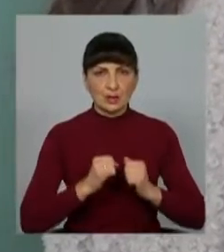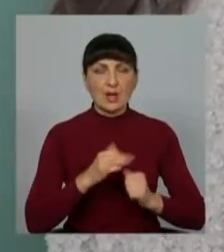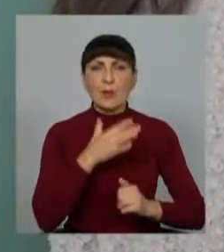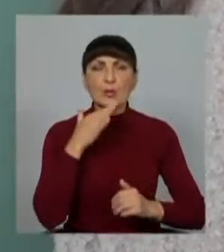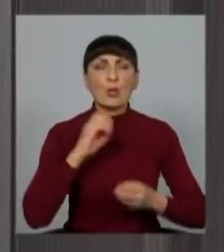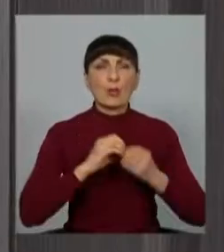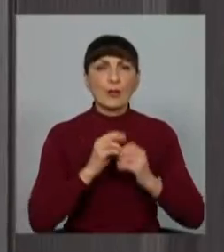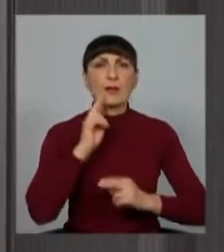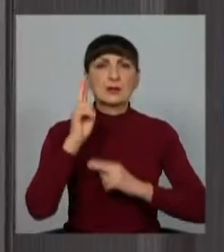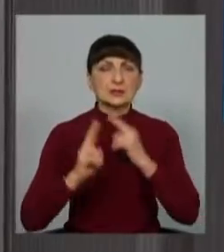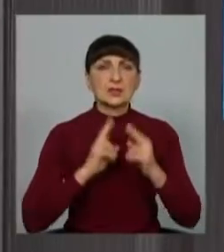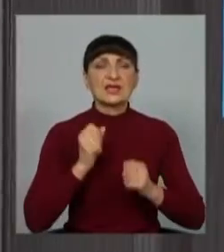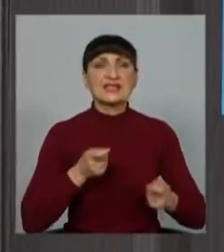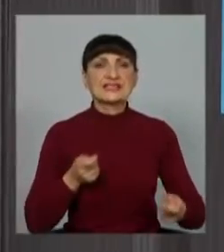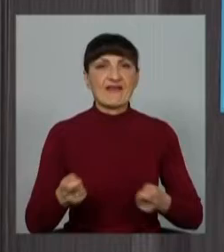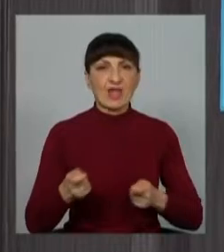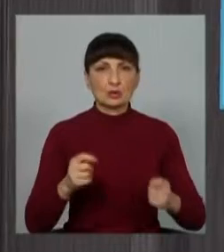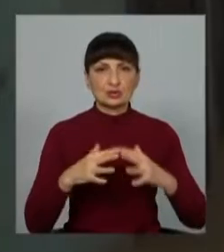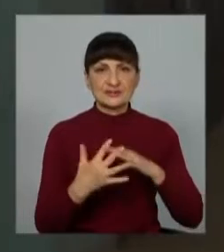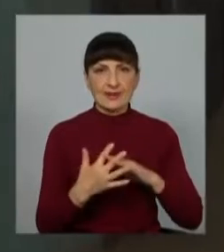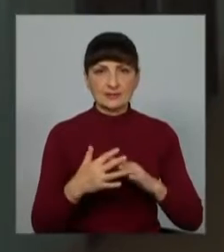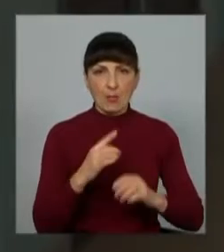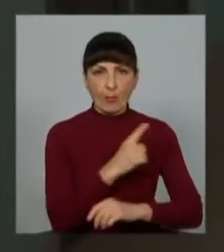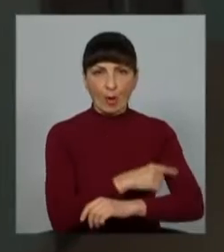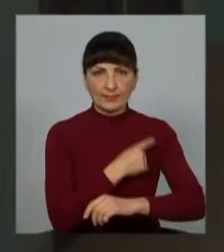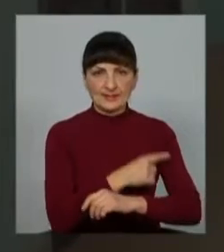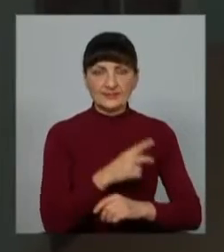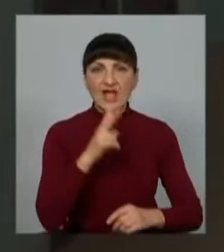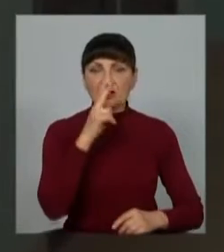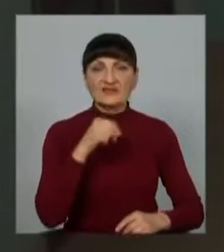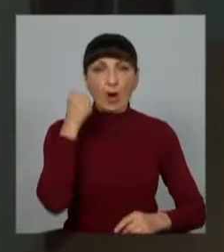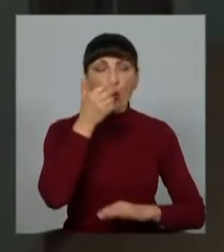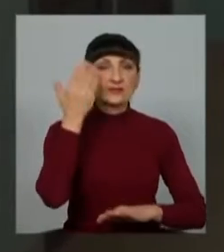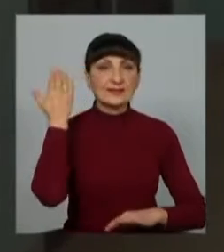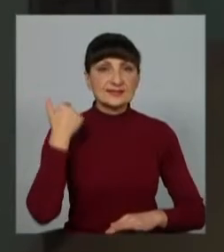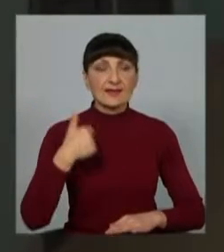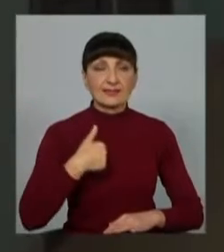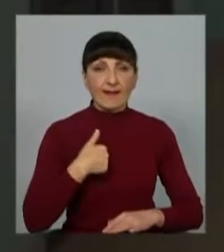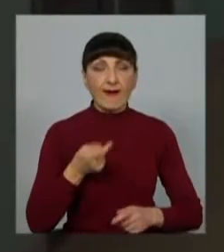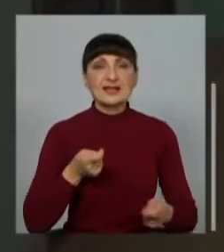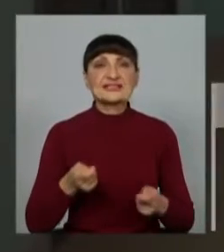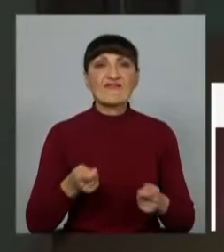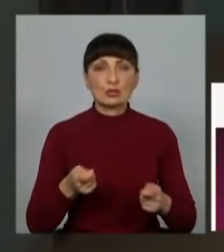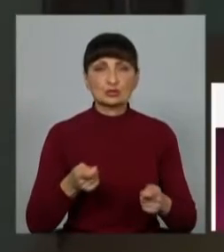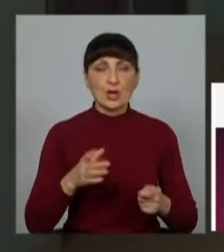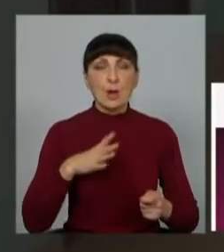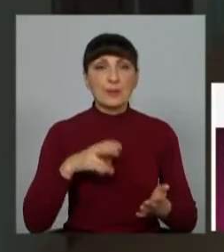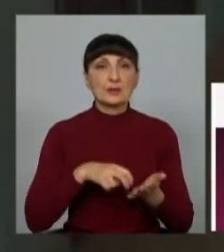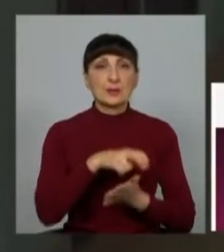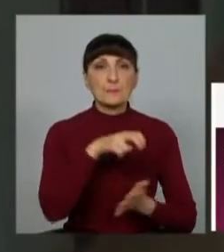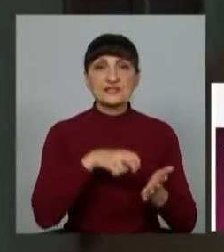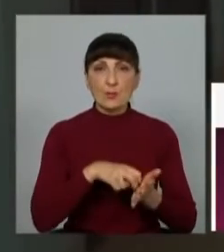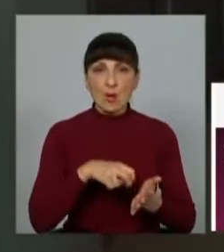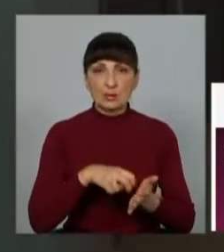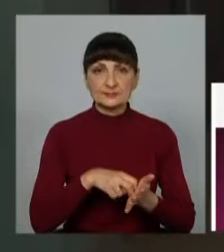вышестоящим руководителям говорил и заведующий сельской больницей. 2 года тому назад мною, как заведующим, было написано письмо